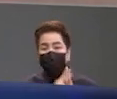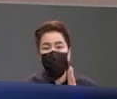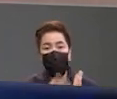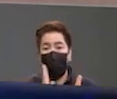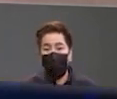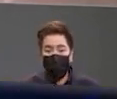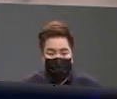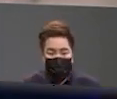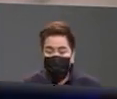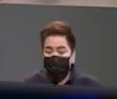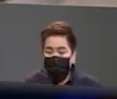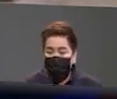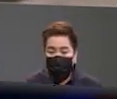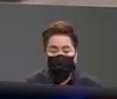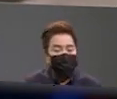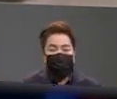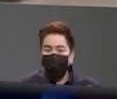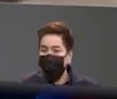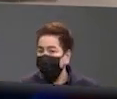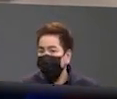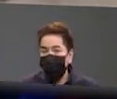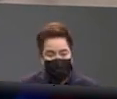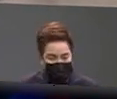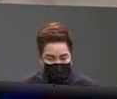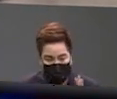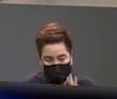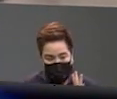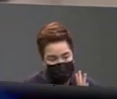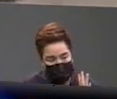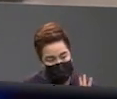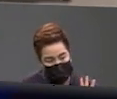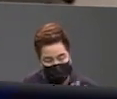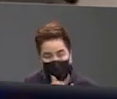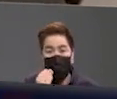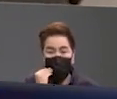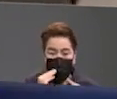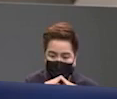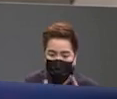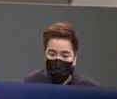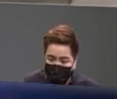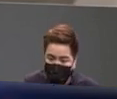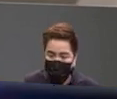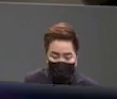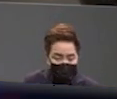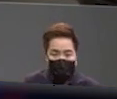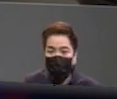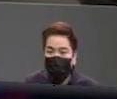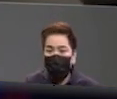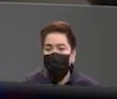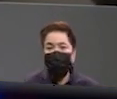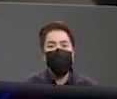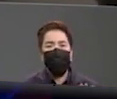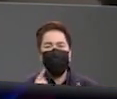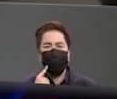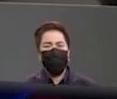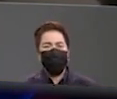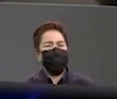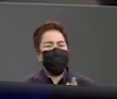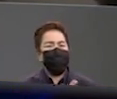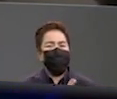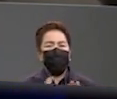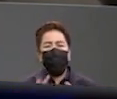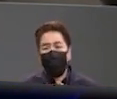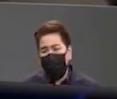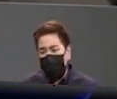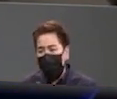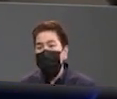พบผู้ป่วยฝีดาษลิงยืนยันทั่วโลกเนี่ย 35,900กว่ารายมีรายงานผู้เสียชีวิต